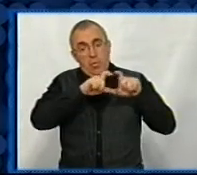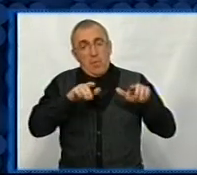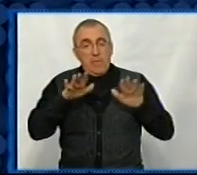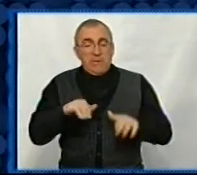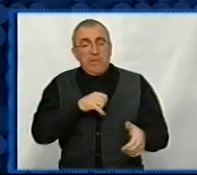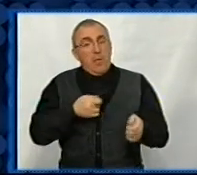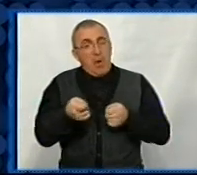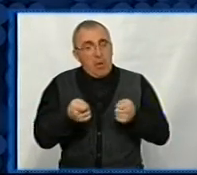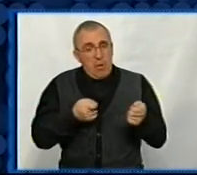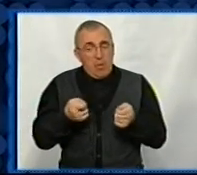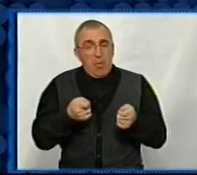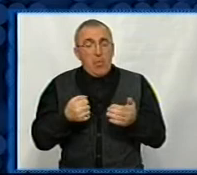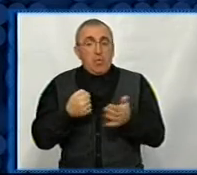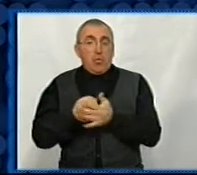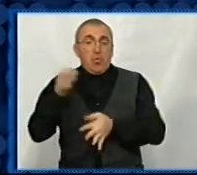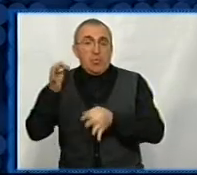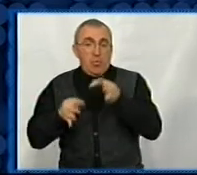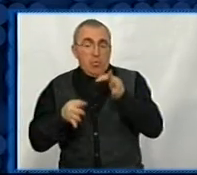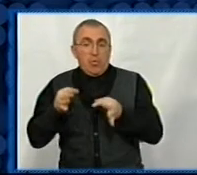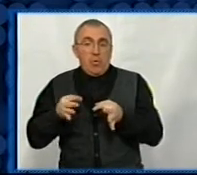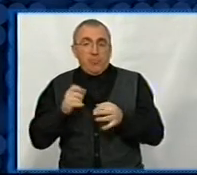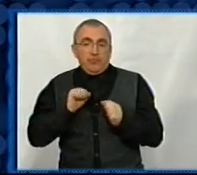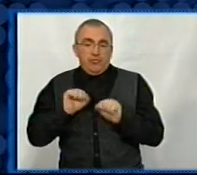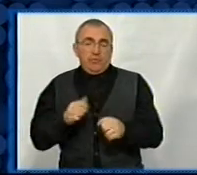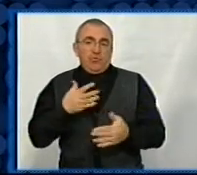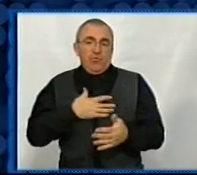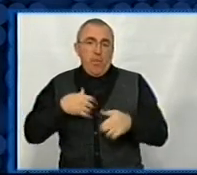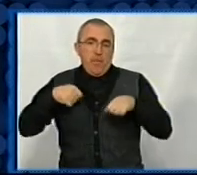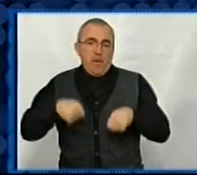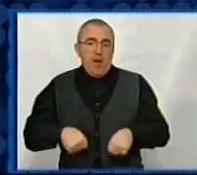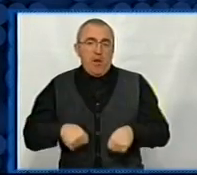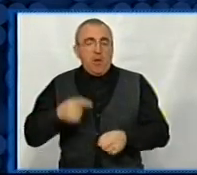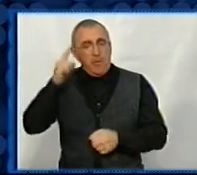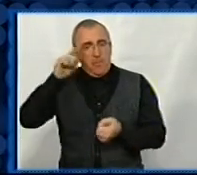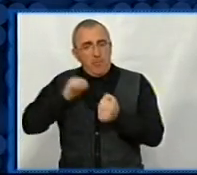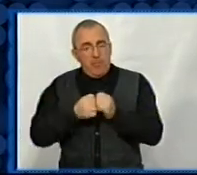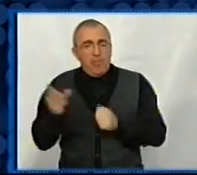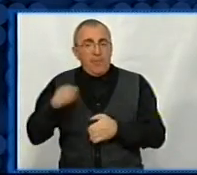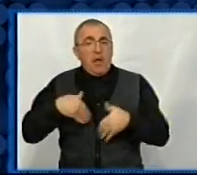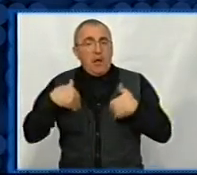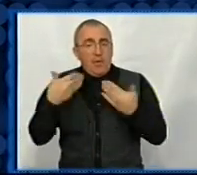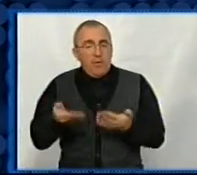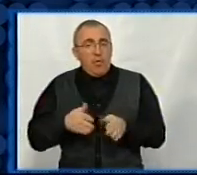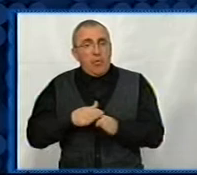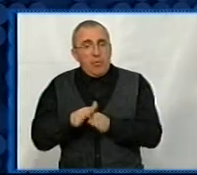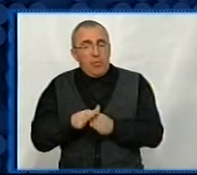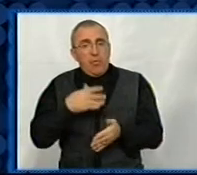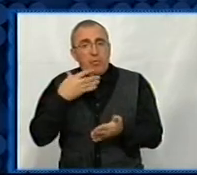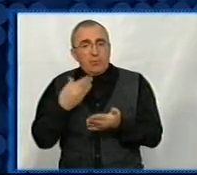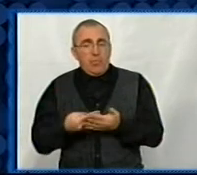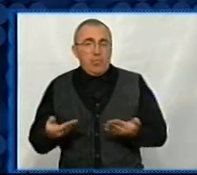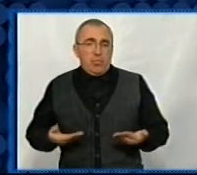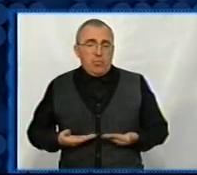місцевого самоврядування, навіть до суду для захисту своїх прав. Пам'ятайте ці рекомендації та застосовуйте їх у своєму